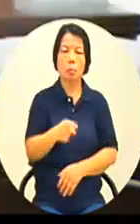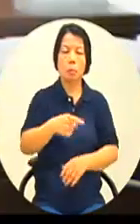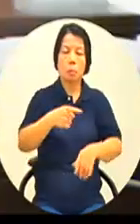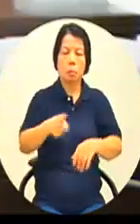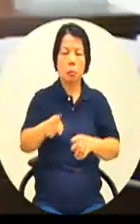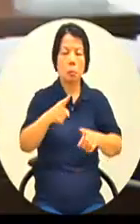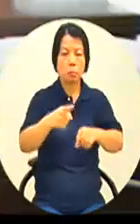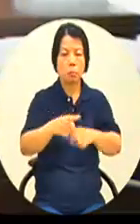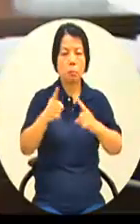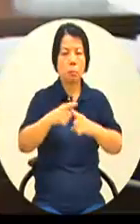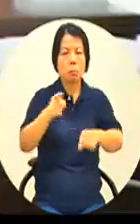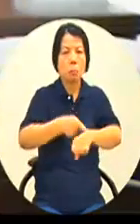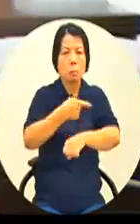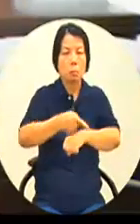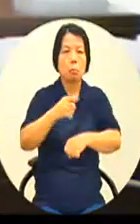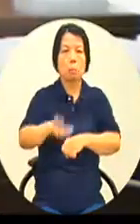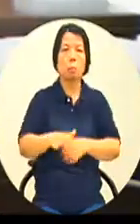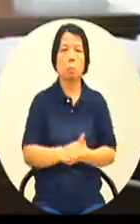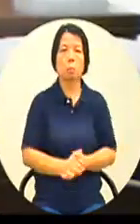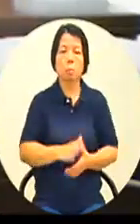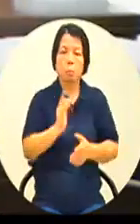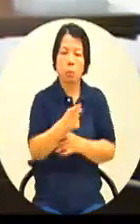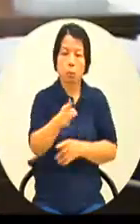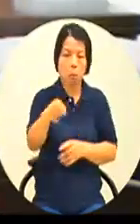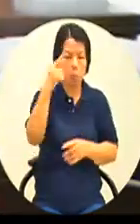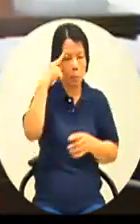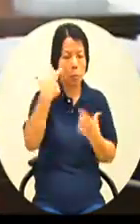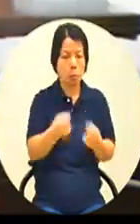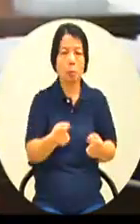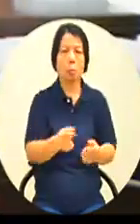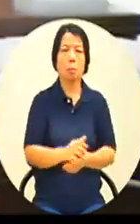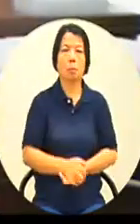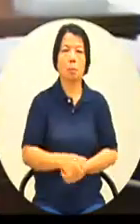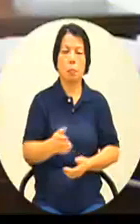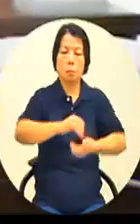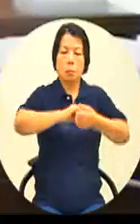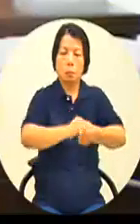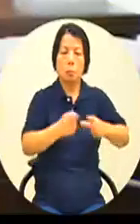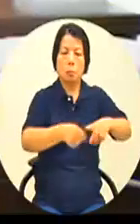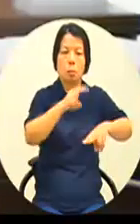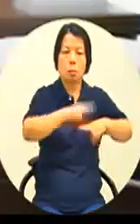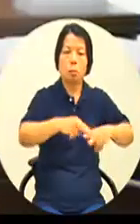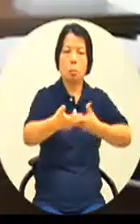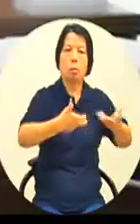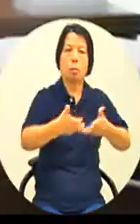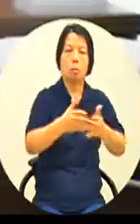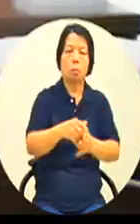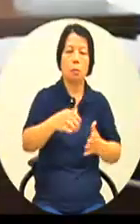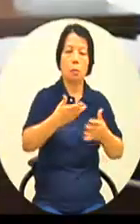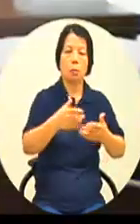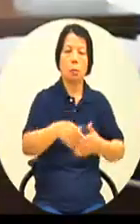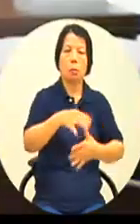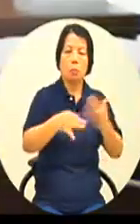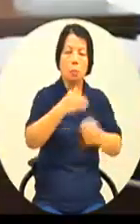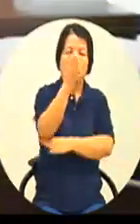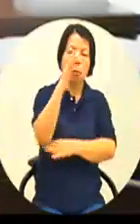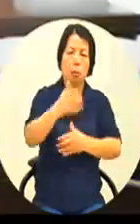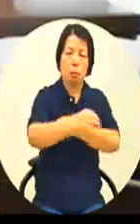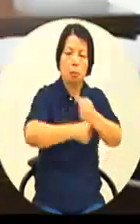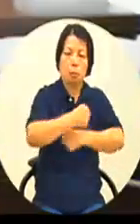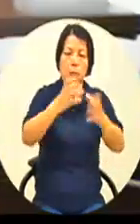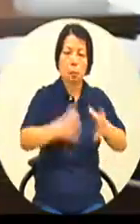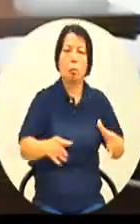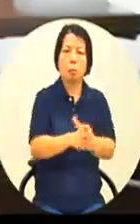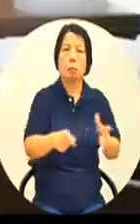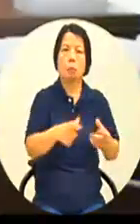面。可是也有人认为是对的，那么决定公共事务、公共政策活动推动的时候，你就